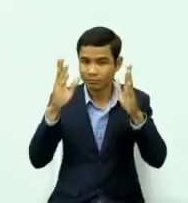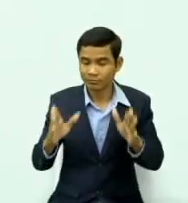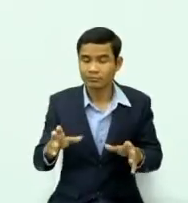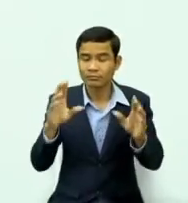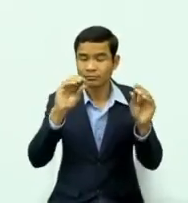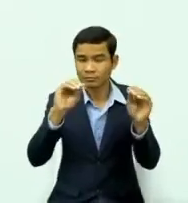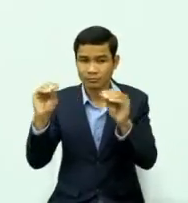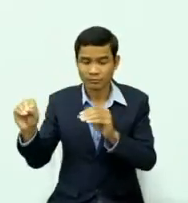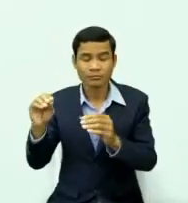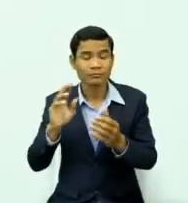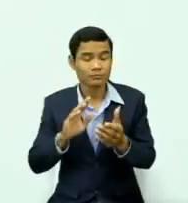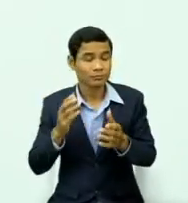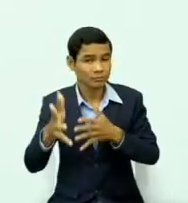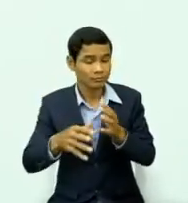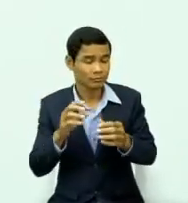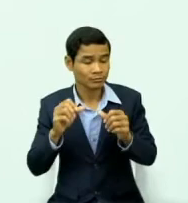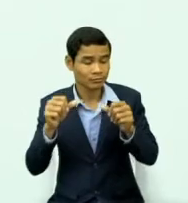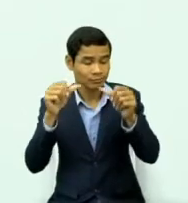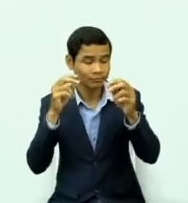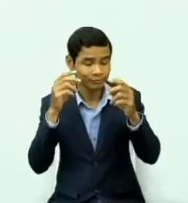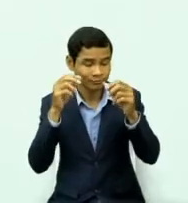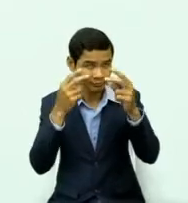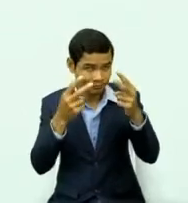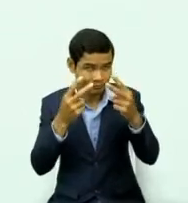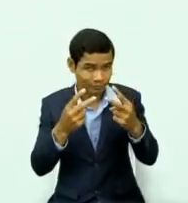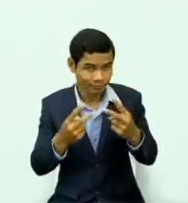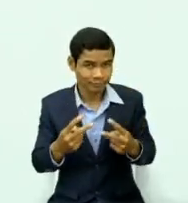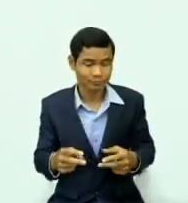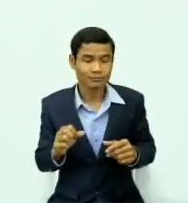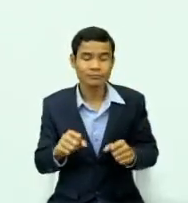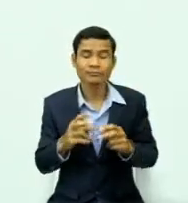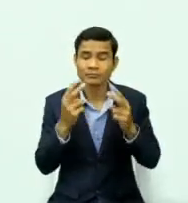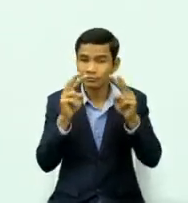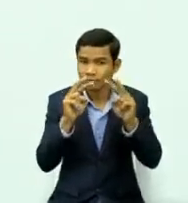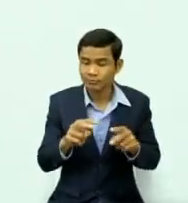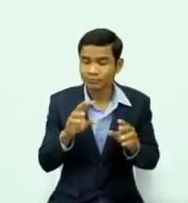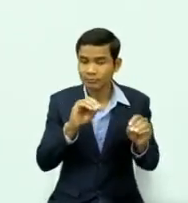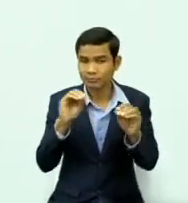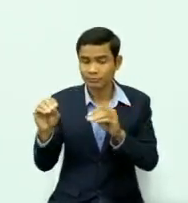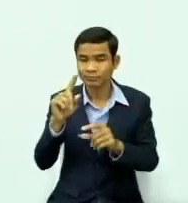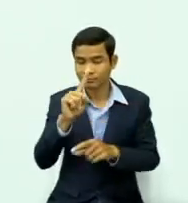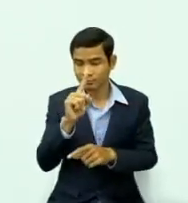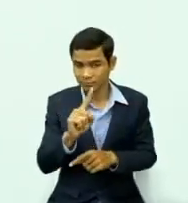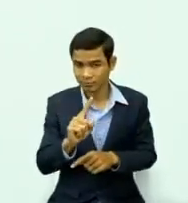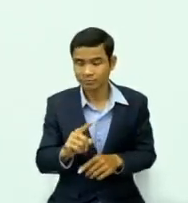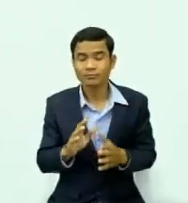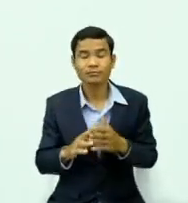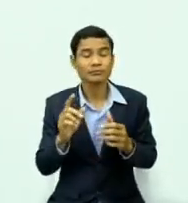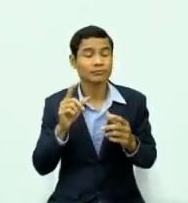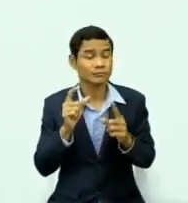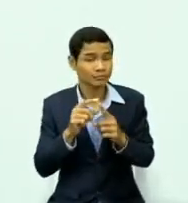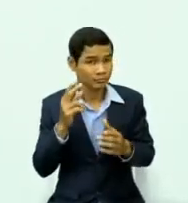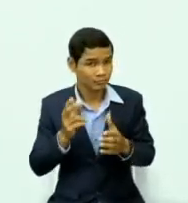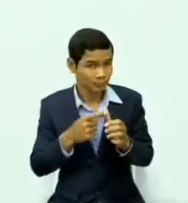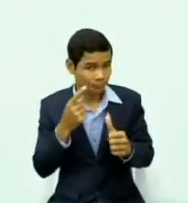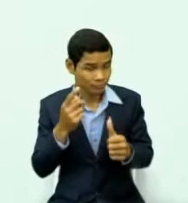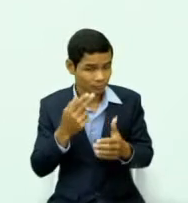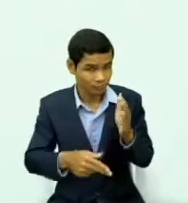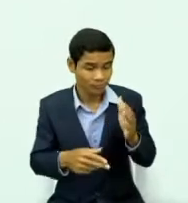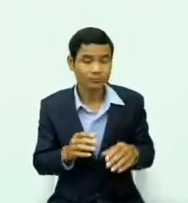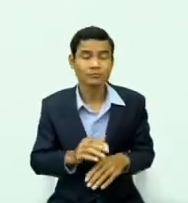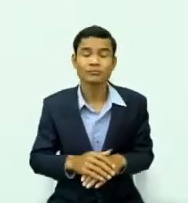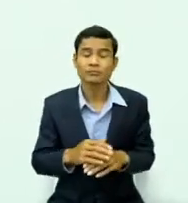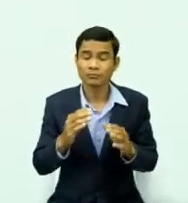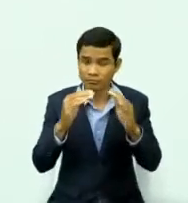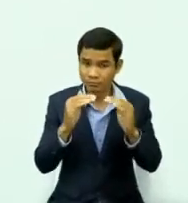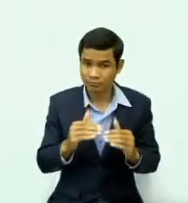tiết. Hai con ăn để toán bị đàn cừu độ chân nha con á. Chà hạn để cừu độ mà đó mùi. Chà bị đàn bông kế bị ở với con.